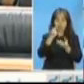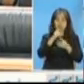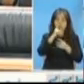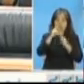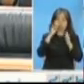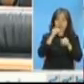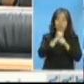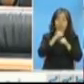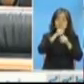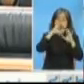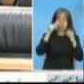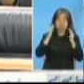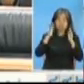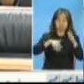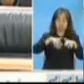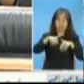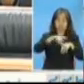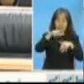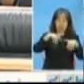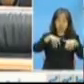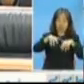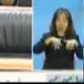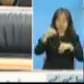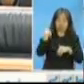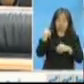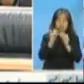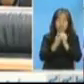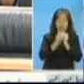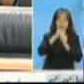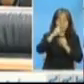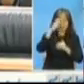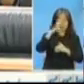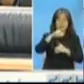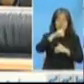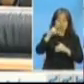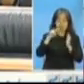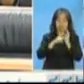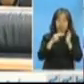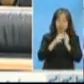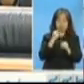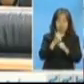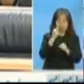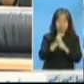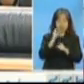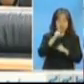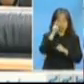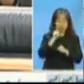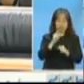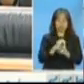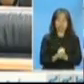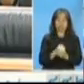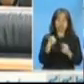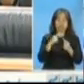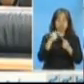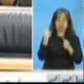ที่รัฐมั้ยว่าขณะนี้ประชาชนชาวนาเราเนี่ยได้ 15,000 บาทต่อเกวียนจริงหรือไม่แต่ผมเนี่ยทั้งผู้แทนประชาชนผมไปล